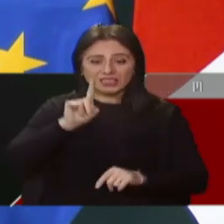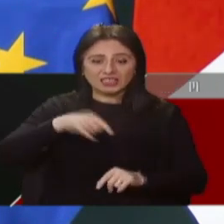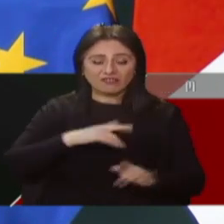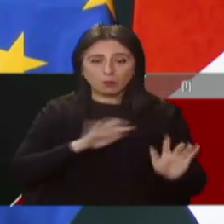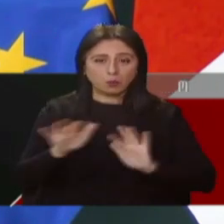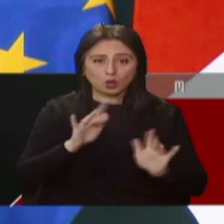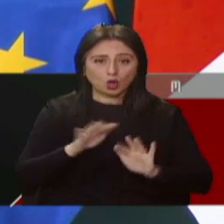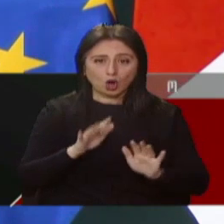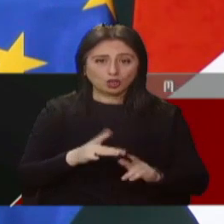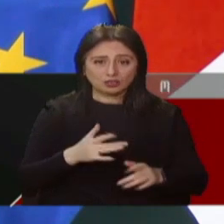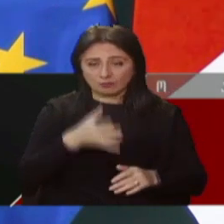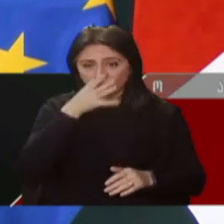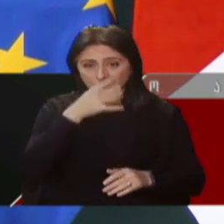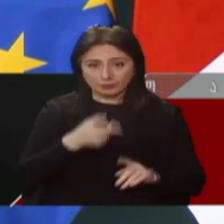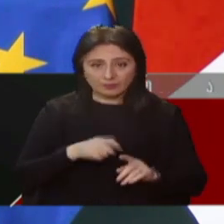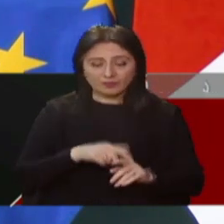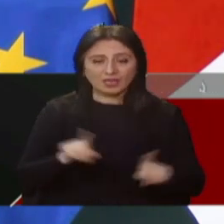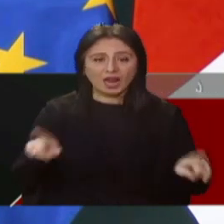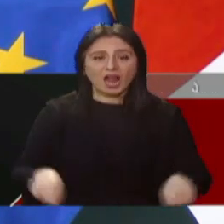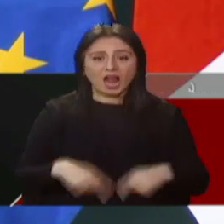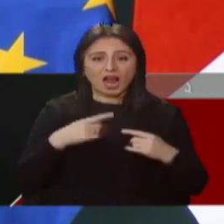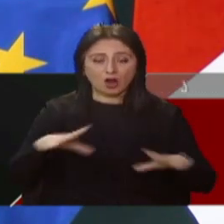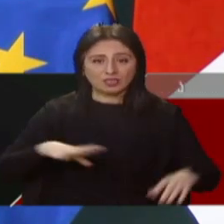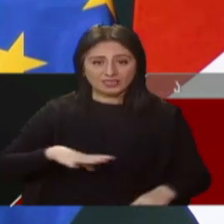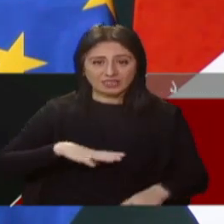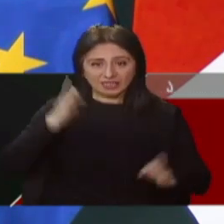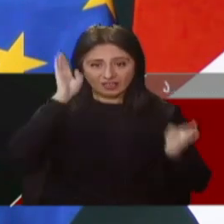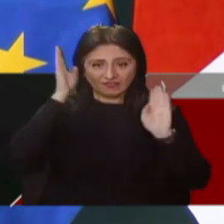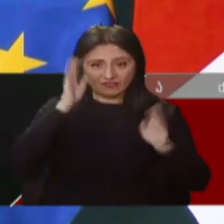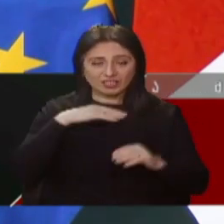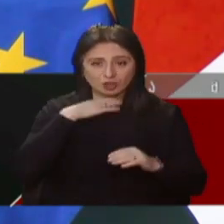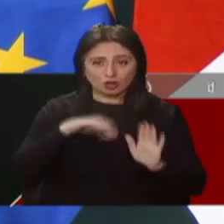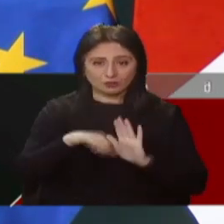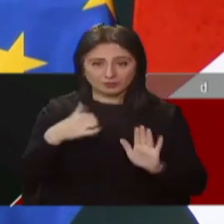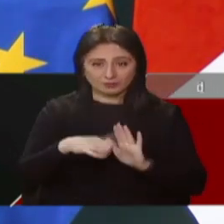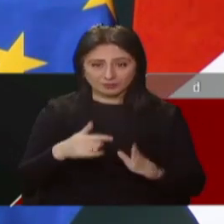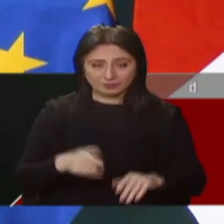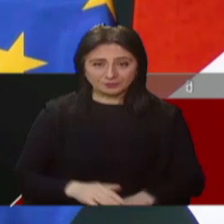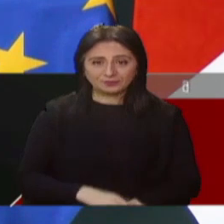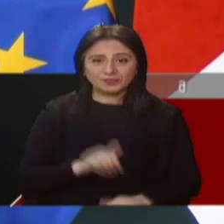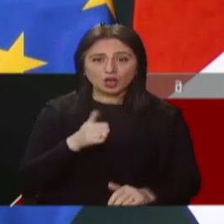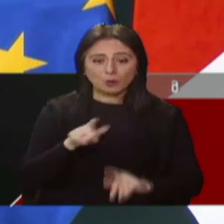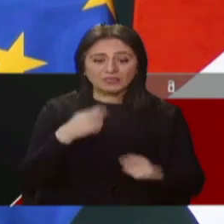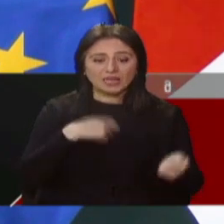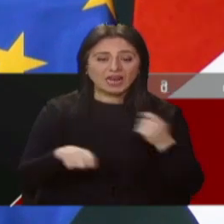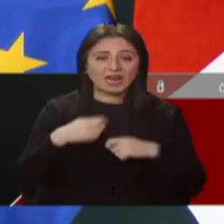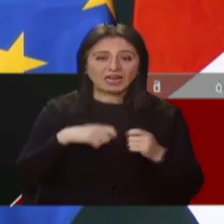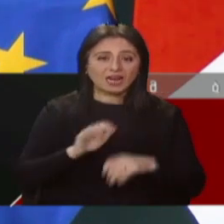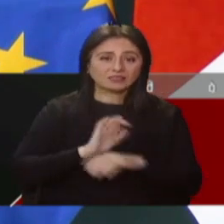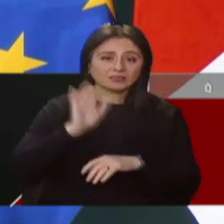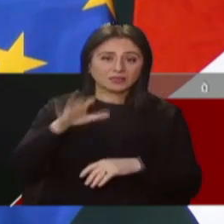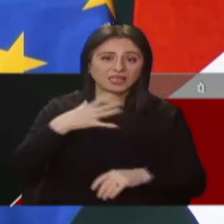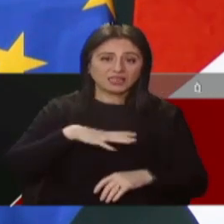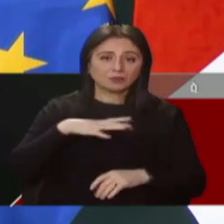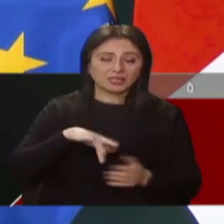სავალდებულო პროცედურების უგულებელყოფით ახორციელებდნენ ცხენისა და ვირის ხორცის დამუშავებას, რომლის რეალიზაციასაც